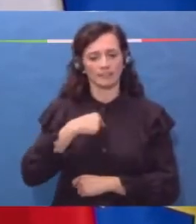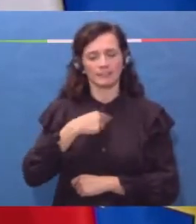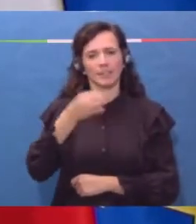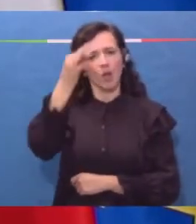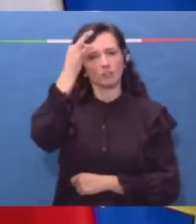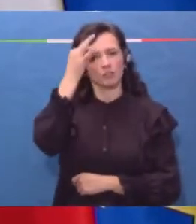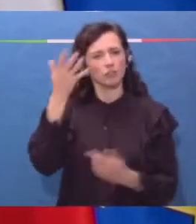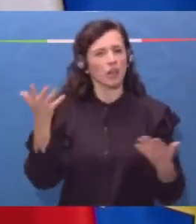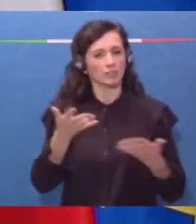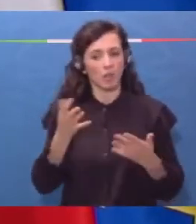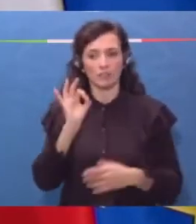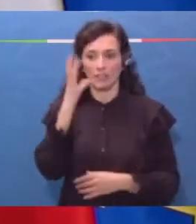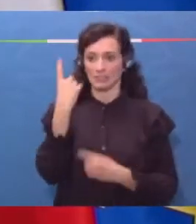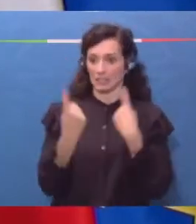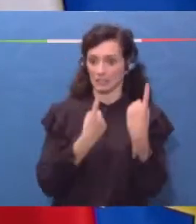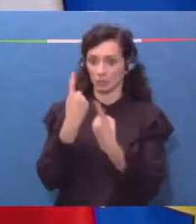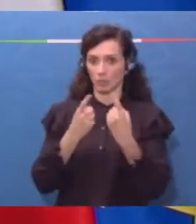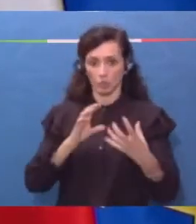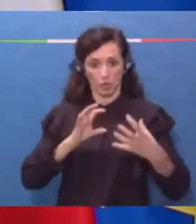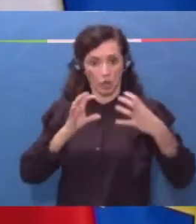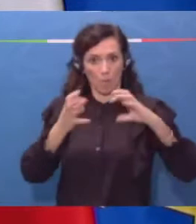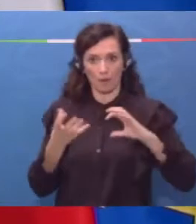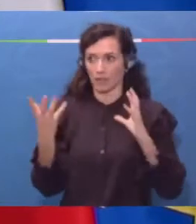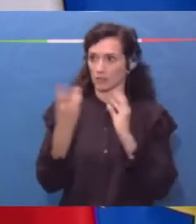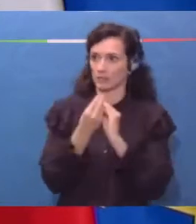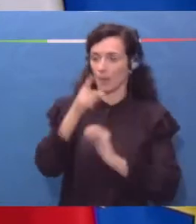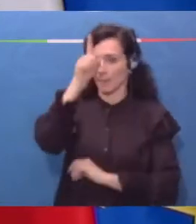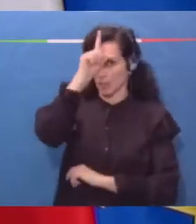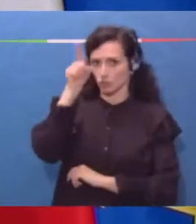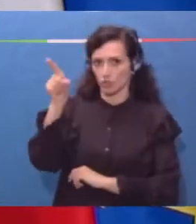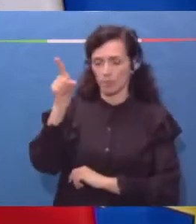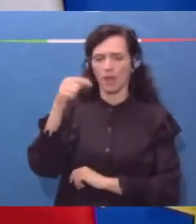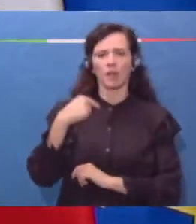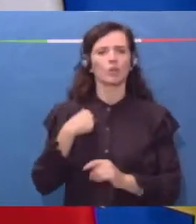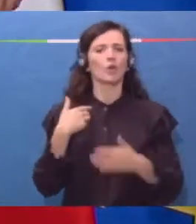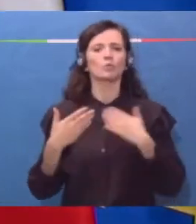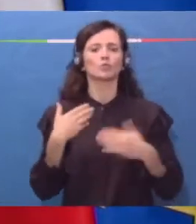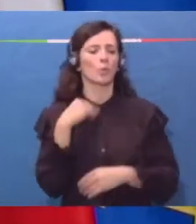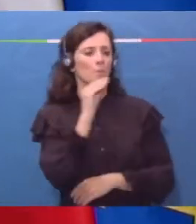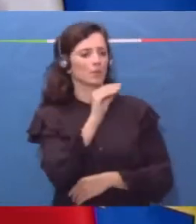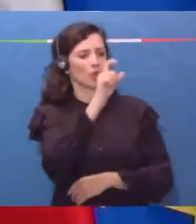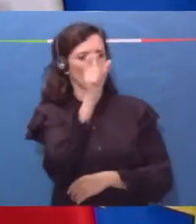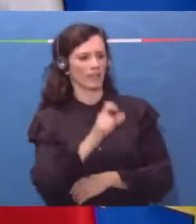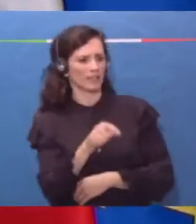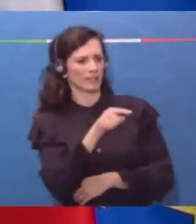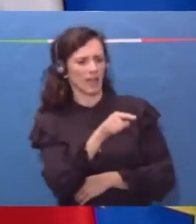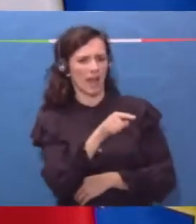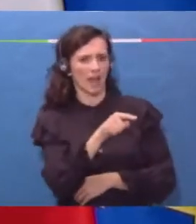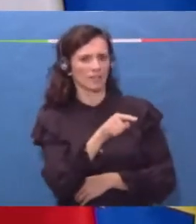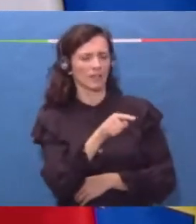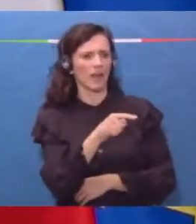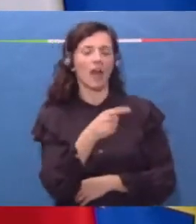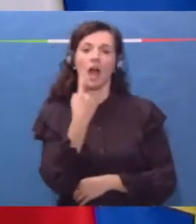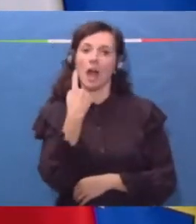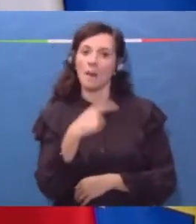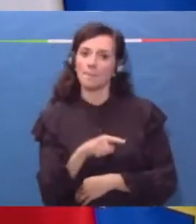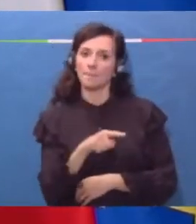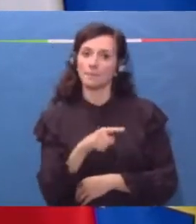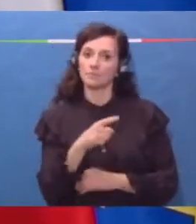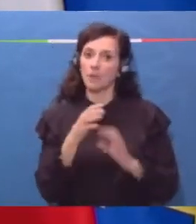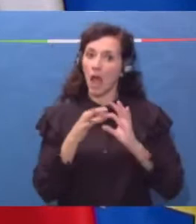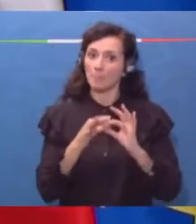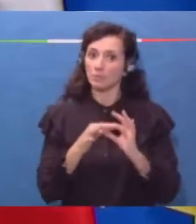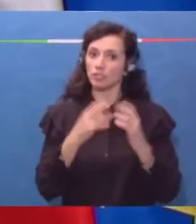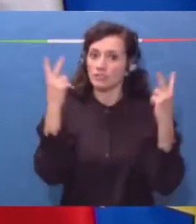quando le cose diventano complicate con la Germania ci rivolgiamo all'Italia, guardiamo all'Italia, non funziona mai, non è questo il senso della vera